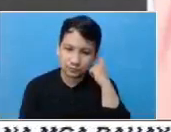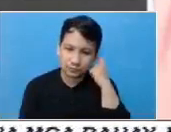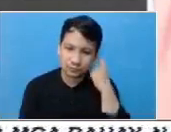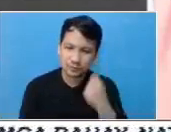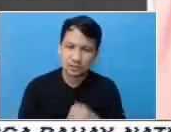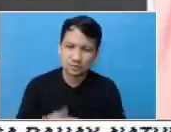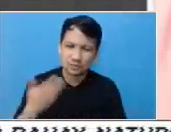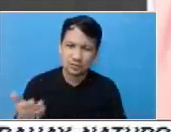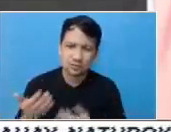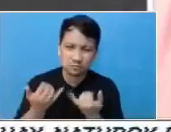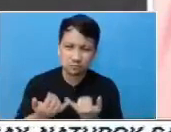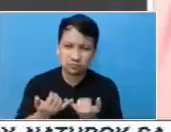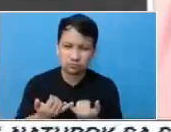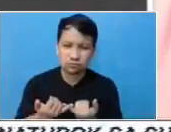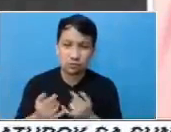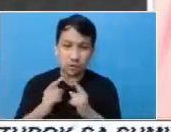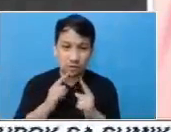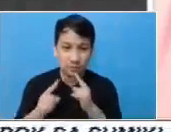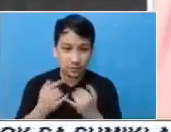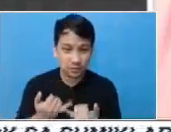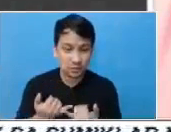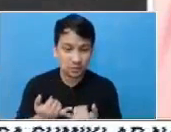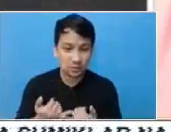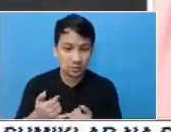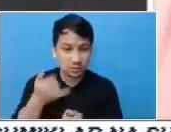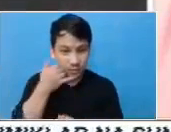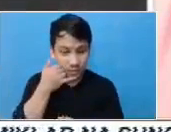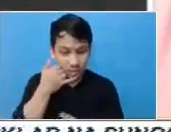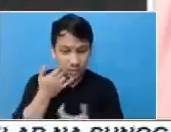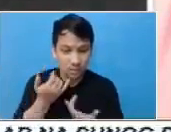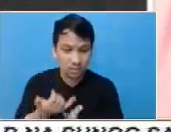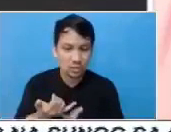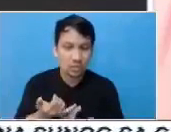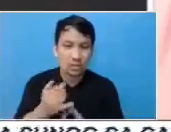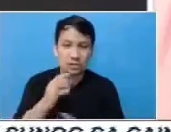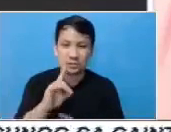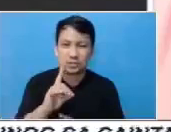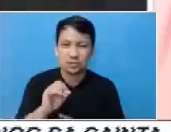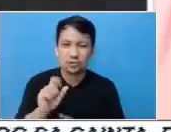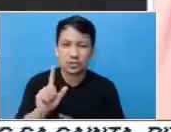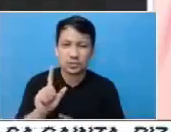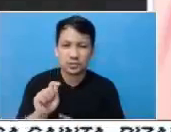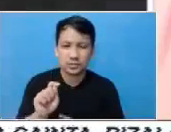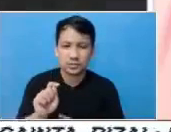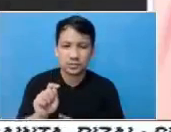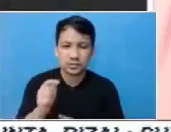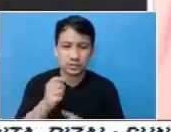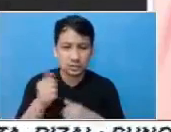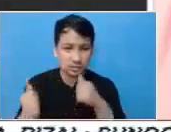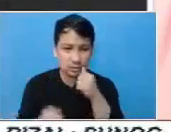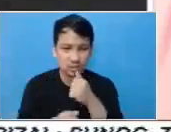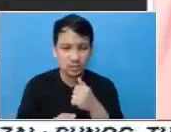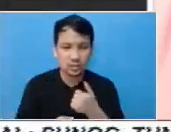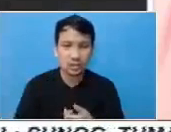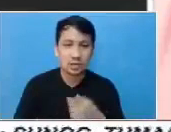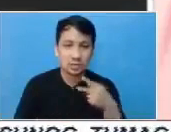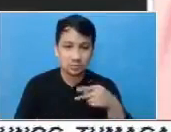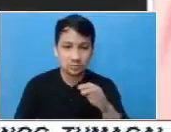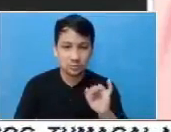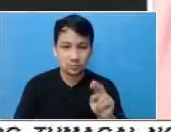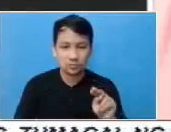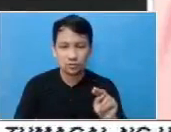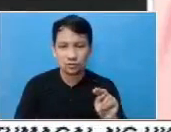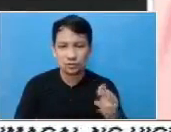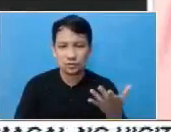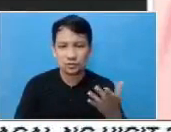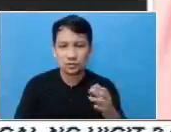paglabas ng usok na may kasamang sulfur dioxide gas. Mm-hmm. Sa kahapon po, ang measurement ay